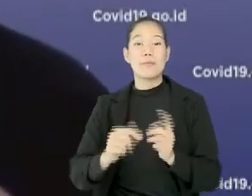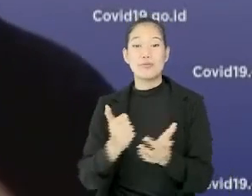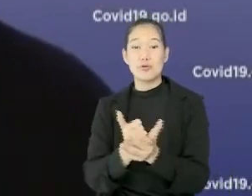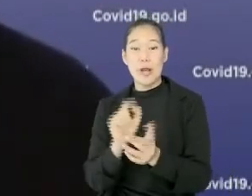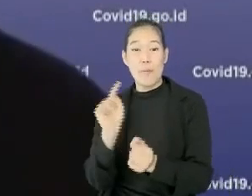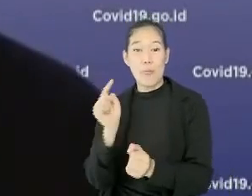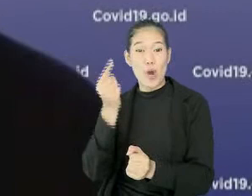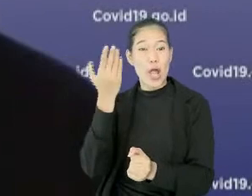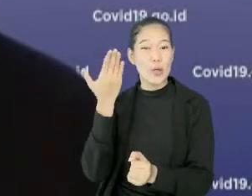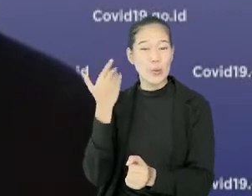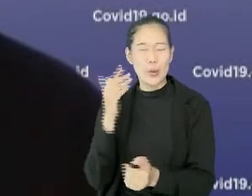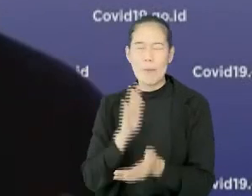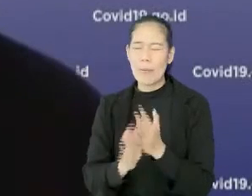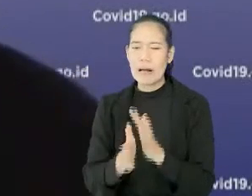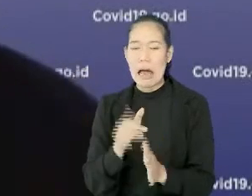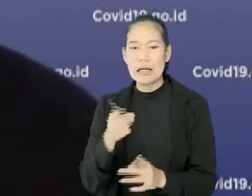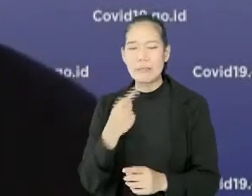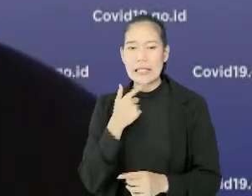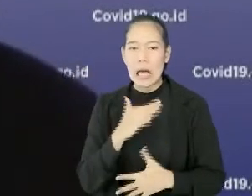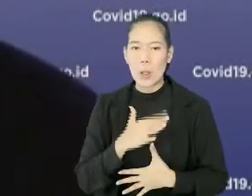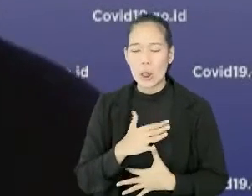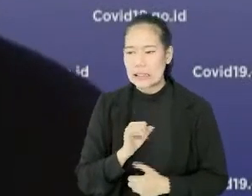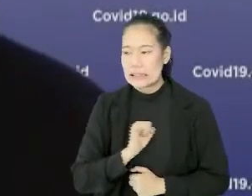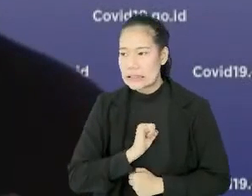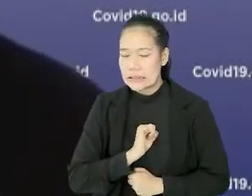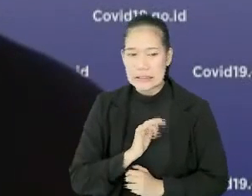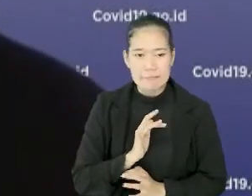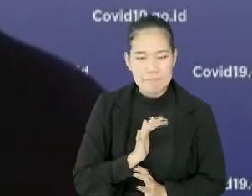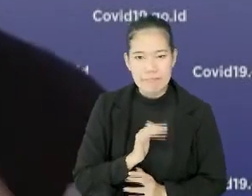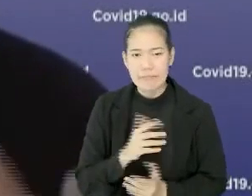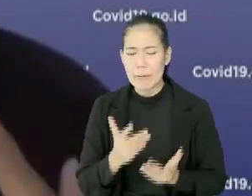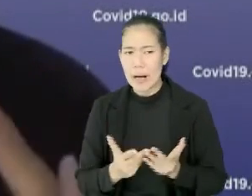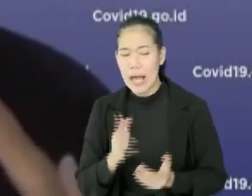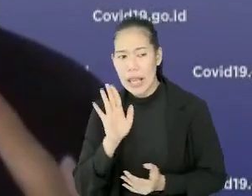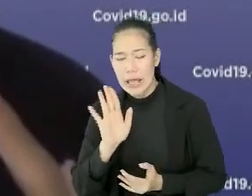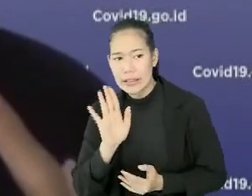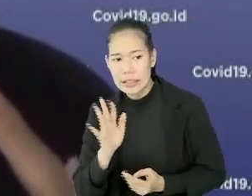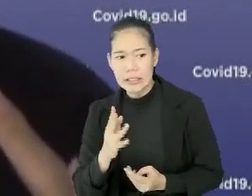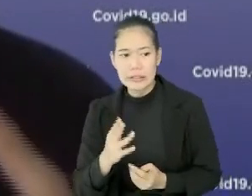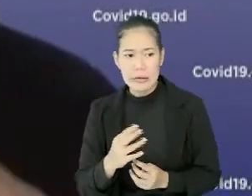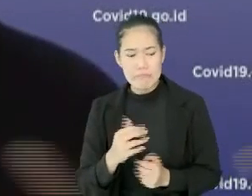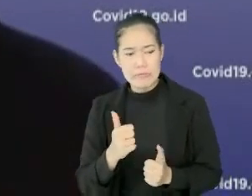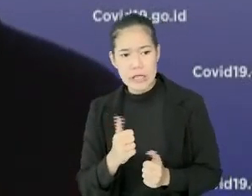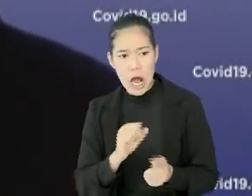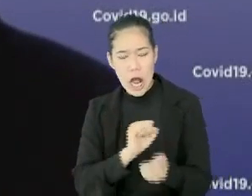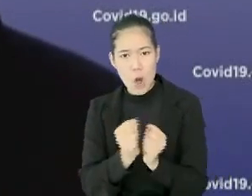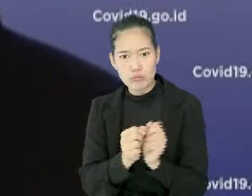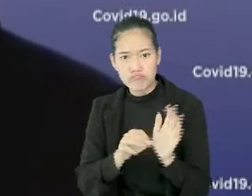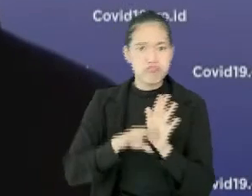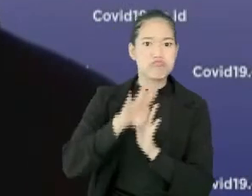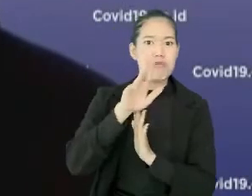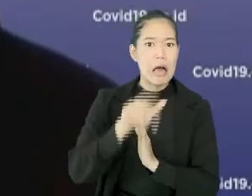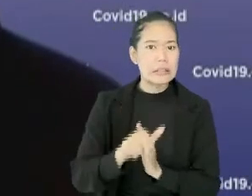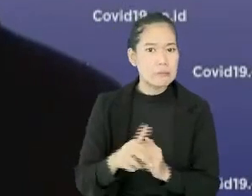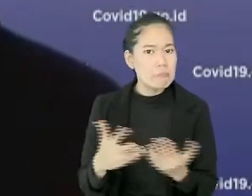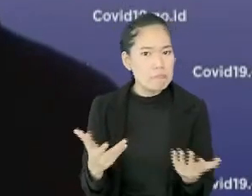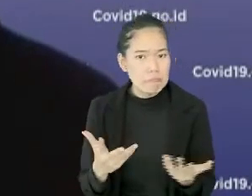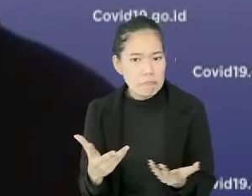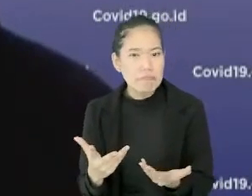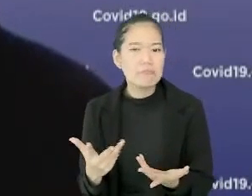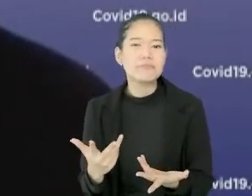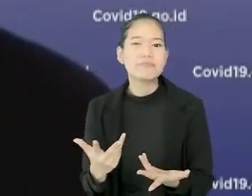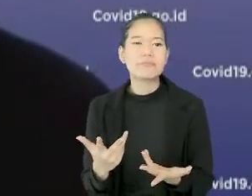ketemu mulai itu masih ada keraguan dan ketakutan sebetulnya Apakah kemudian dia akan melonjak lagikah gitu ya